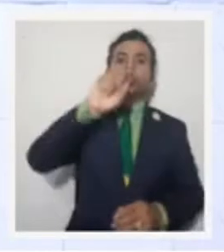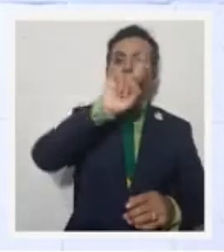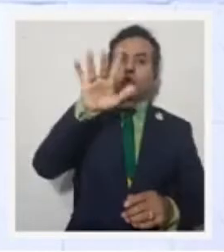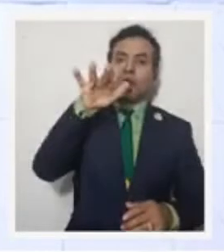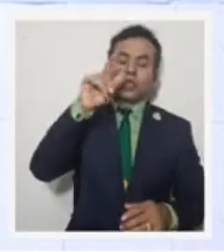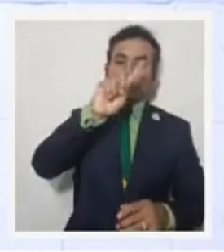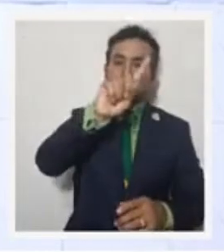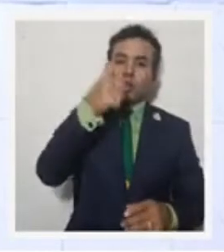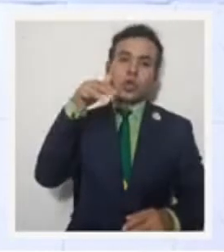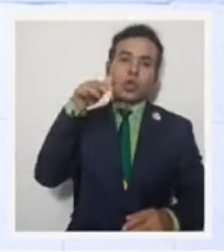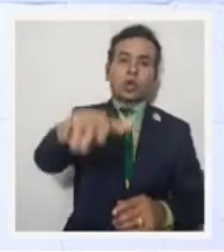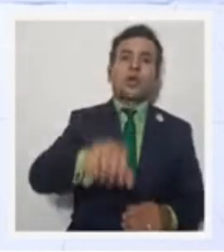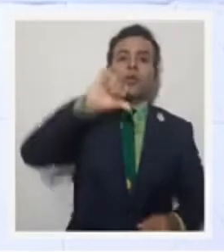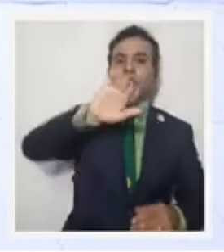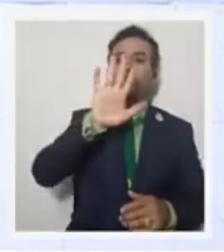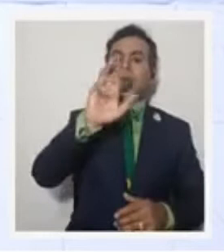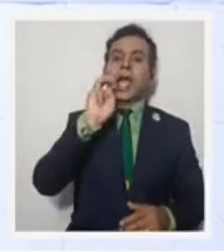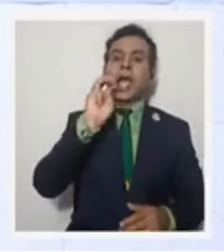পর্যন্ত